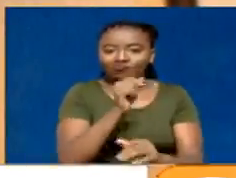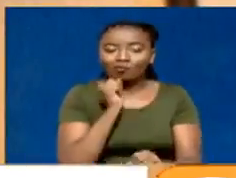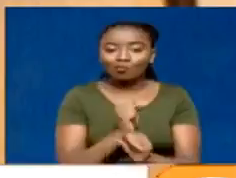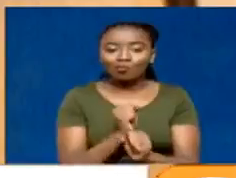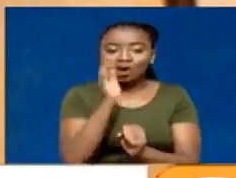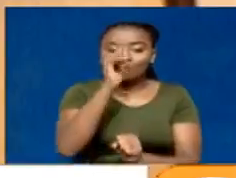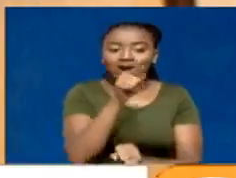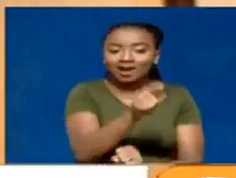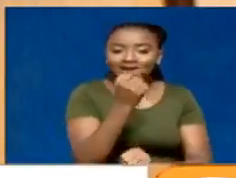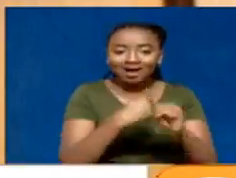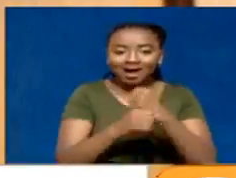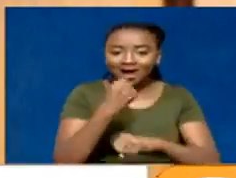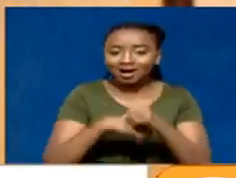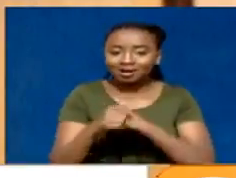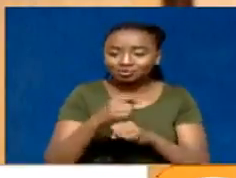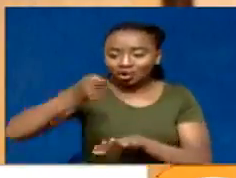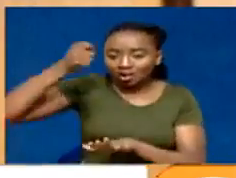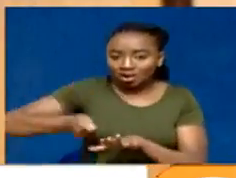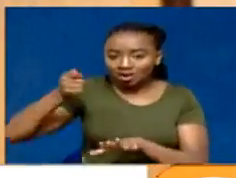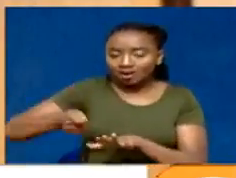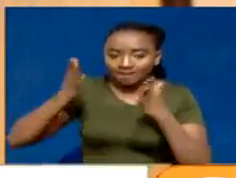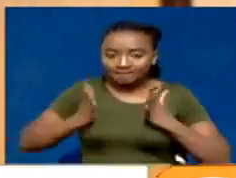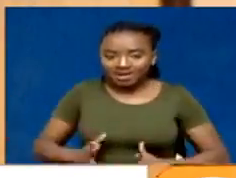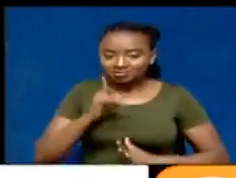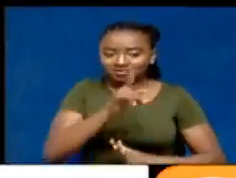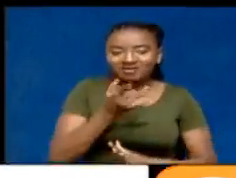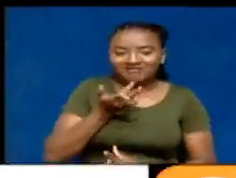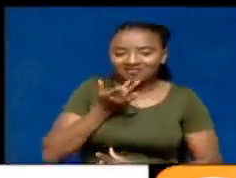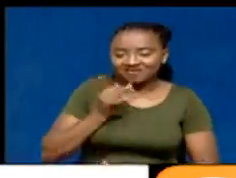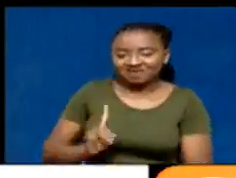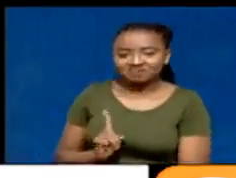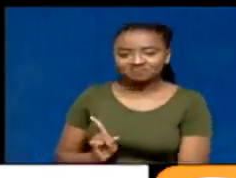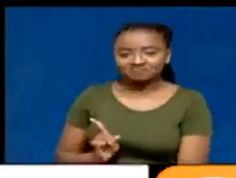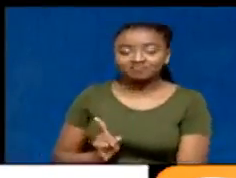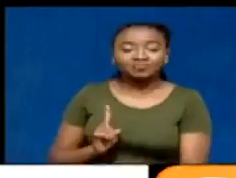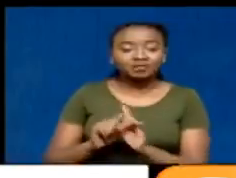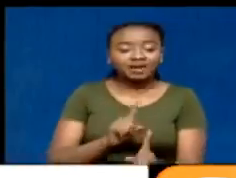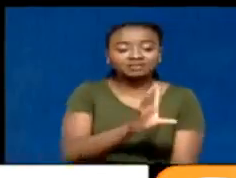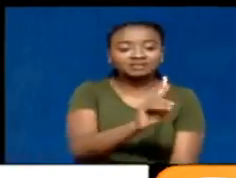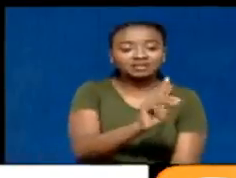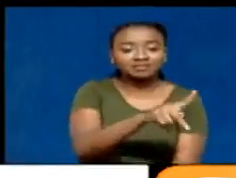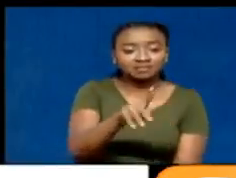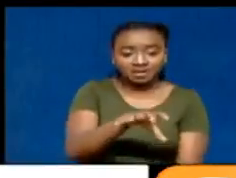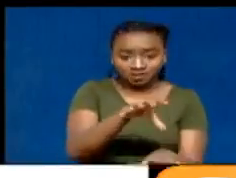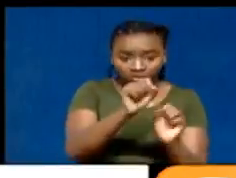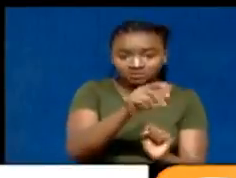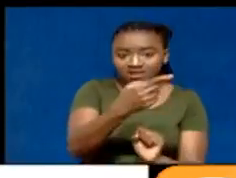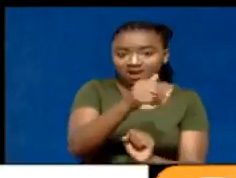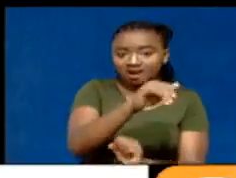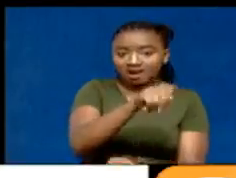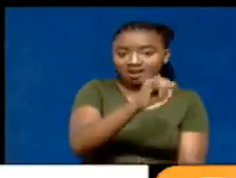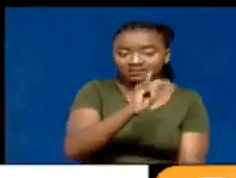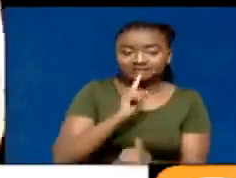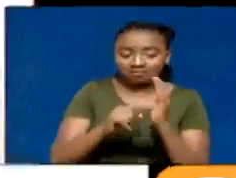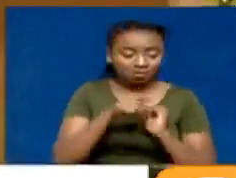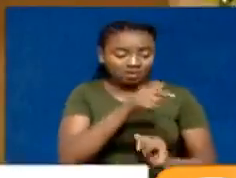Kantai anayehusishwa na kifo cha mfanyabiashara Tom Cohen. Hata hivyo, DPP Nurdin Haji ameshikilia kuwa